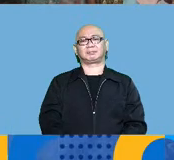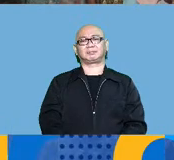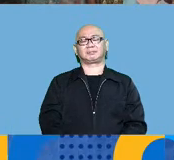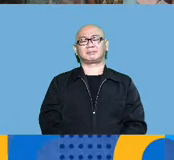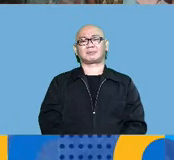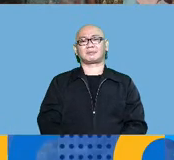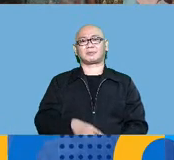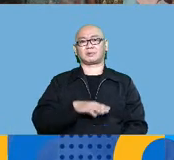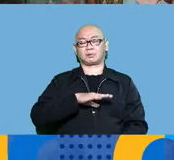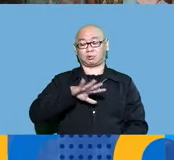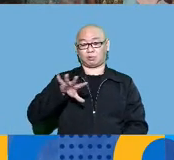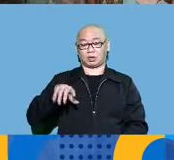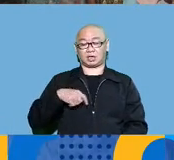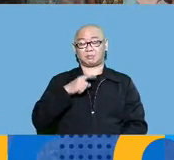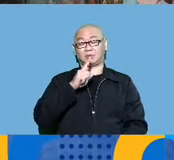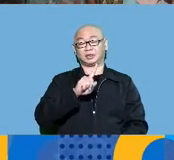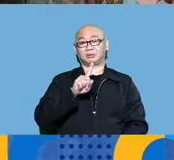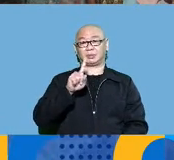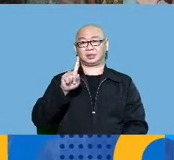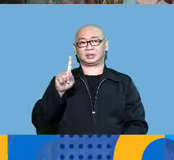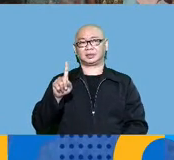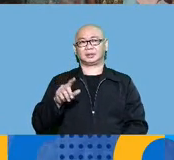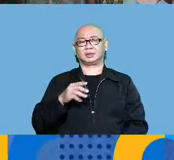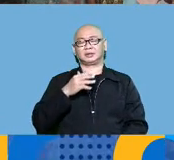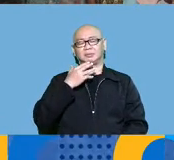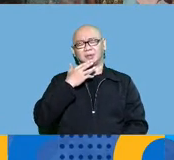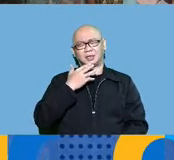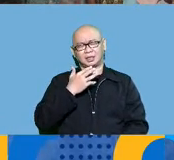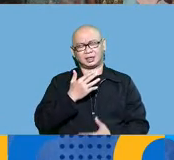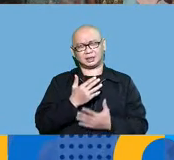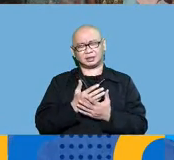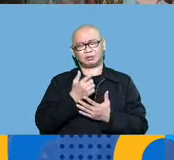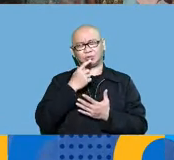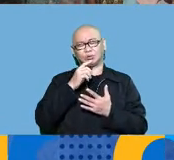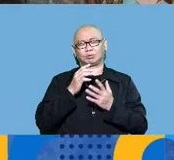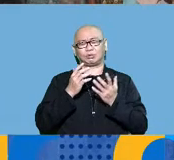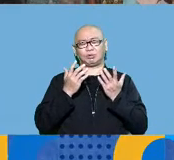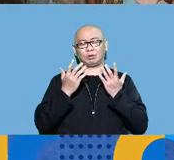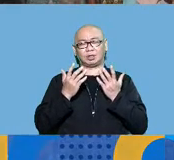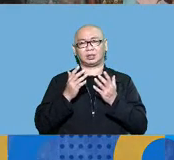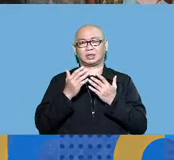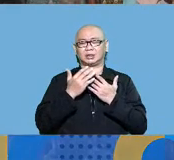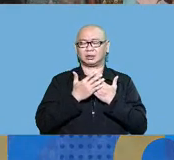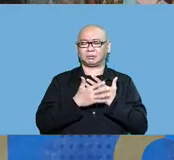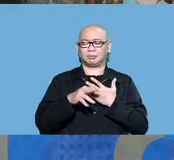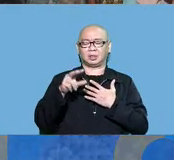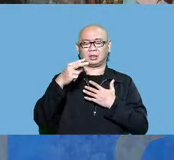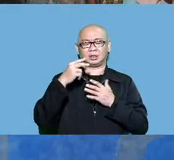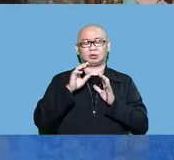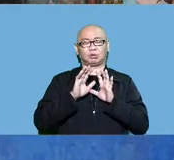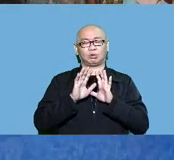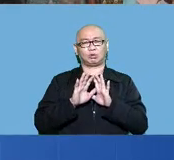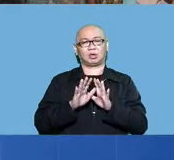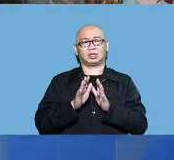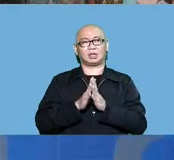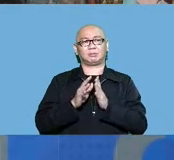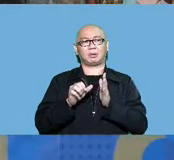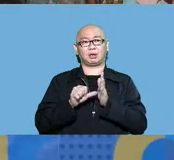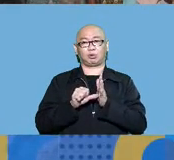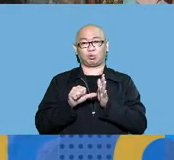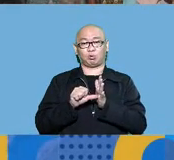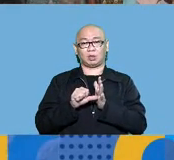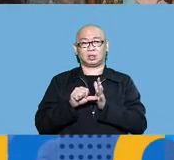beserta keluarga masing-masing, terima kasih atas segala doa, kasih sayang, perhatian, dorongan, dan